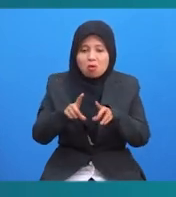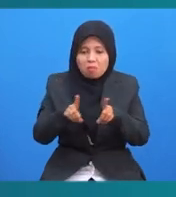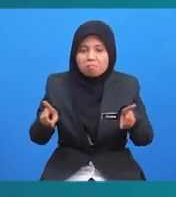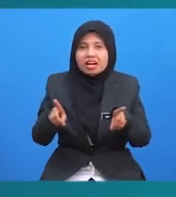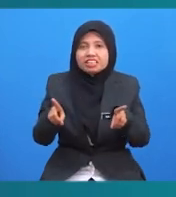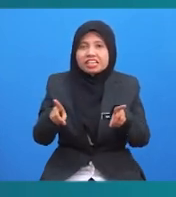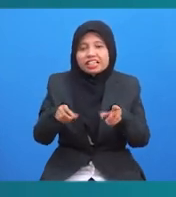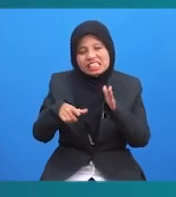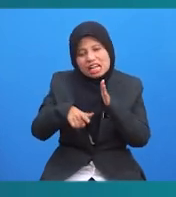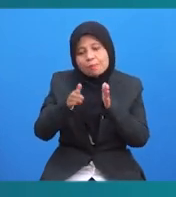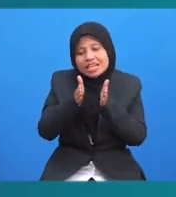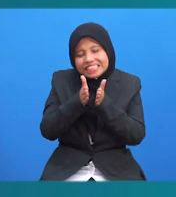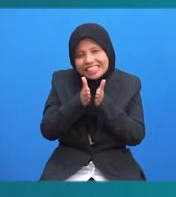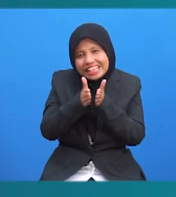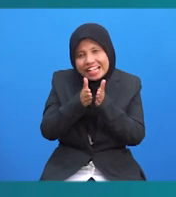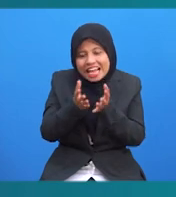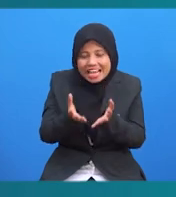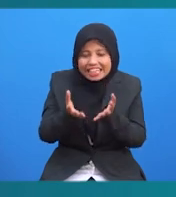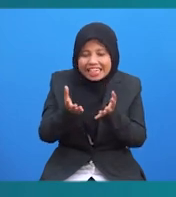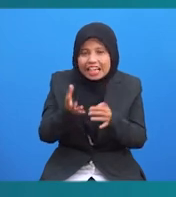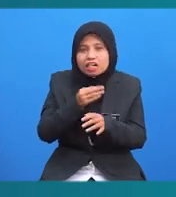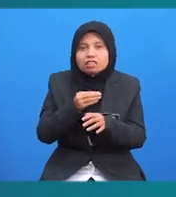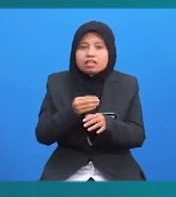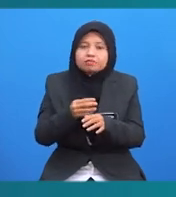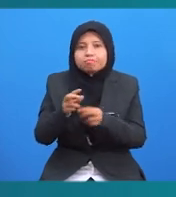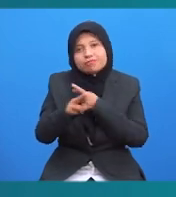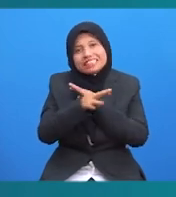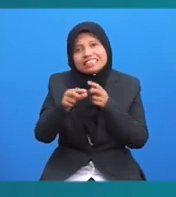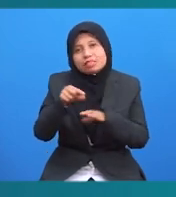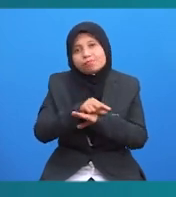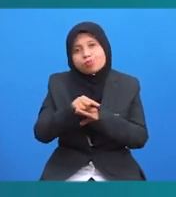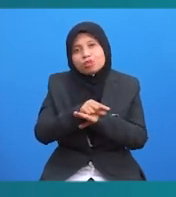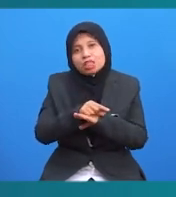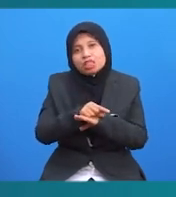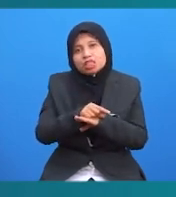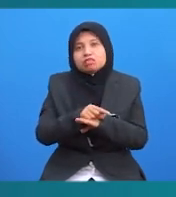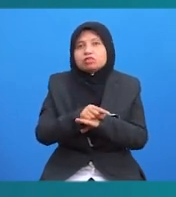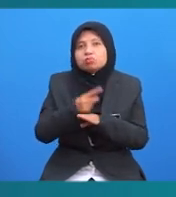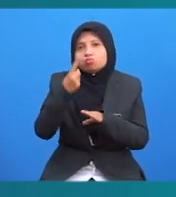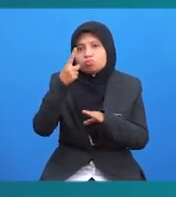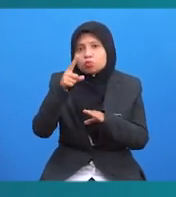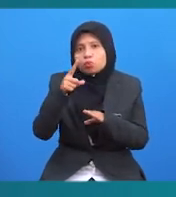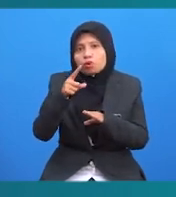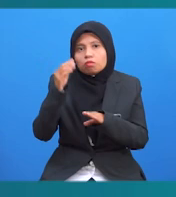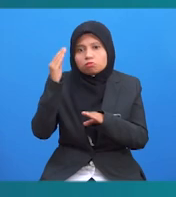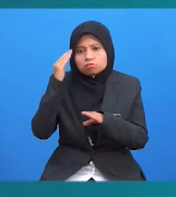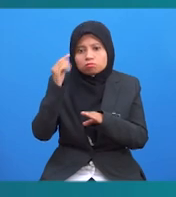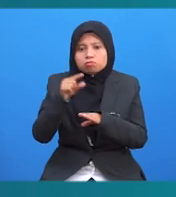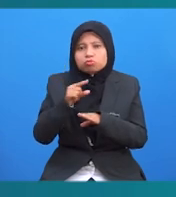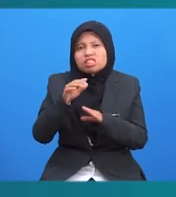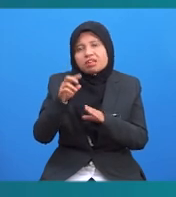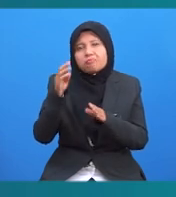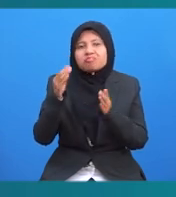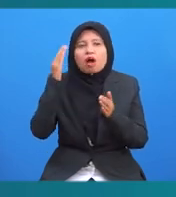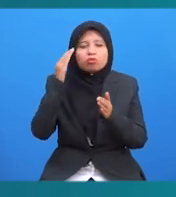ia lebih kecil, ringan dan lebih mesra pengguna, terutamanya bagi pengguna yang tahu hanya asas